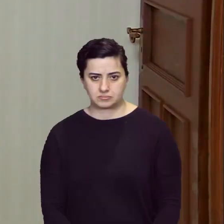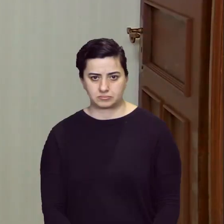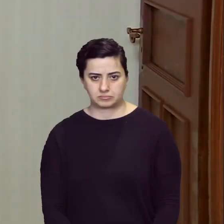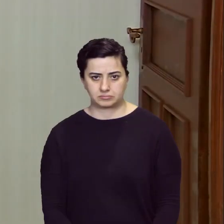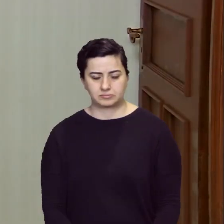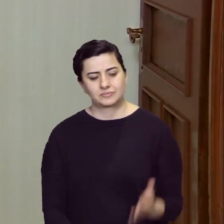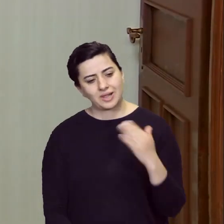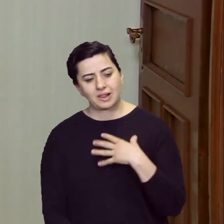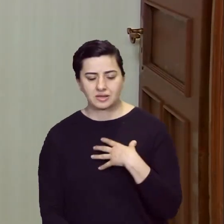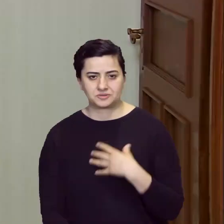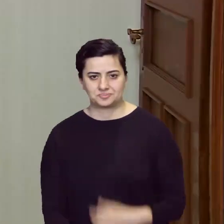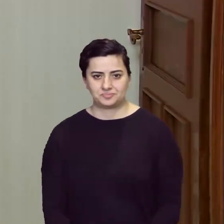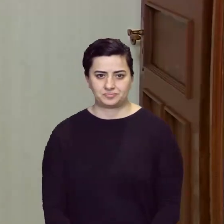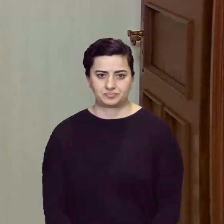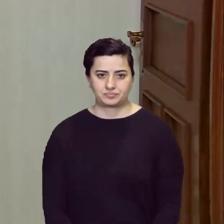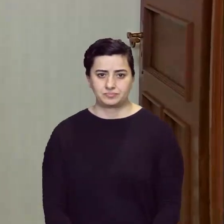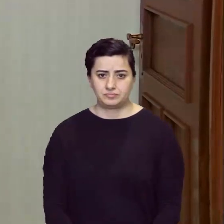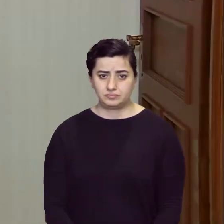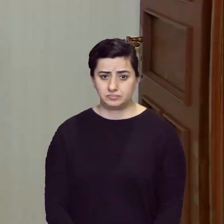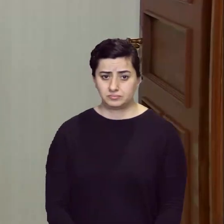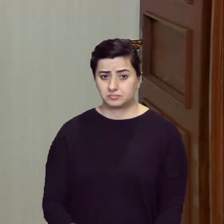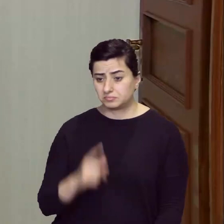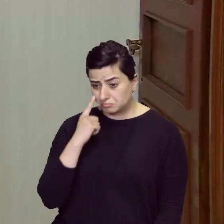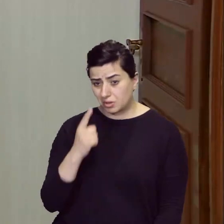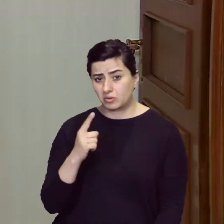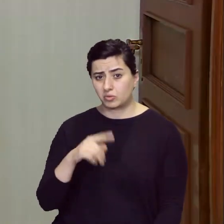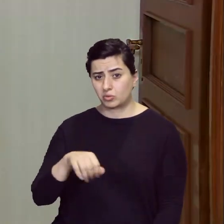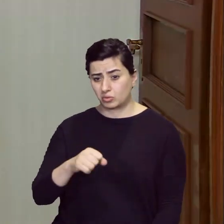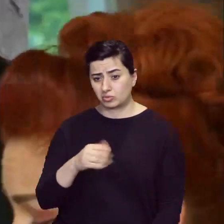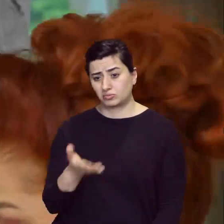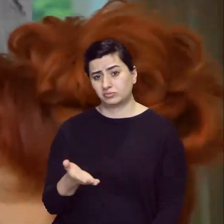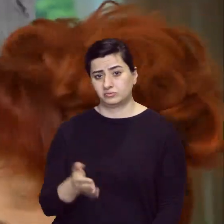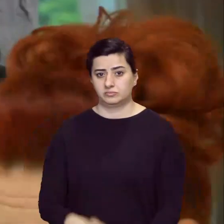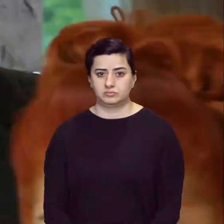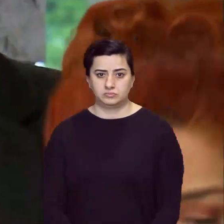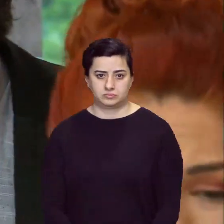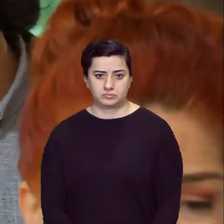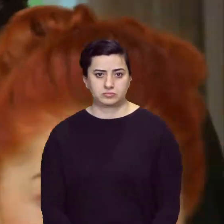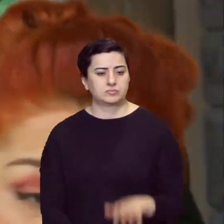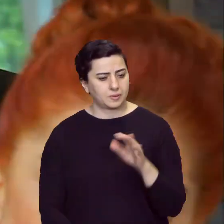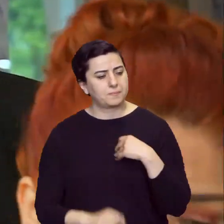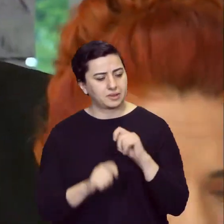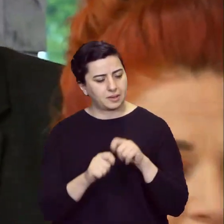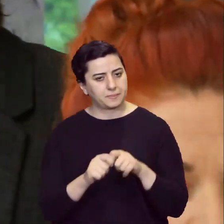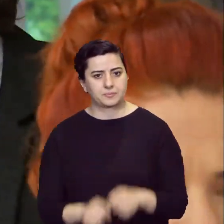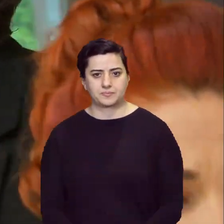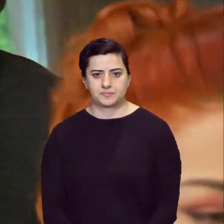Gel abicim. Bak oğlum. Hı. Bak kapı kuluna bak. Tamam anacığım, ben